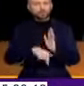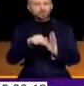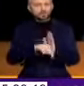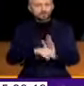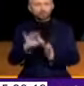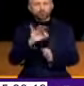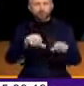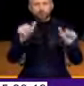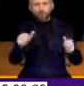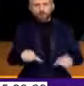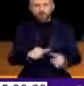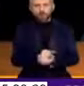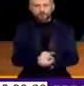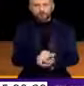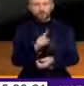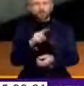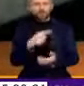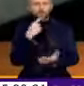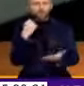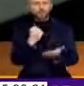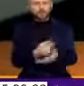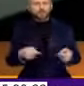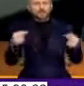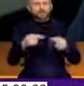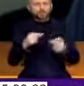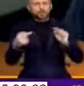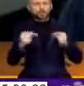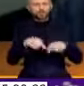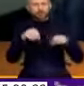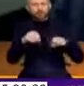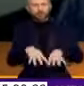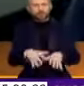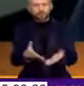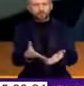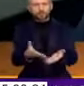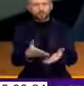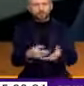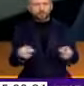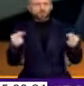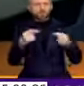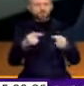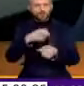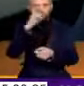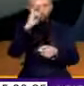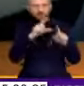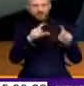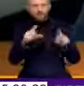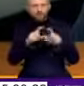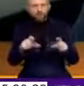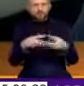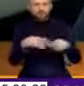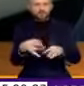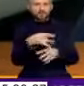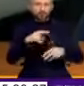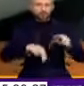щодо форми. Вони ухвалюються згідно супереч рішенням відповідних державних інститутів, Мінрегіонбуду